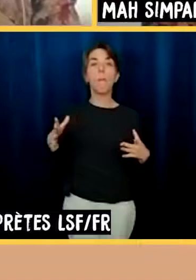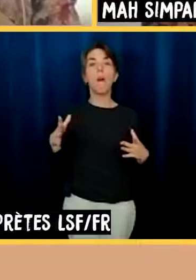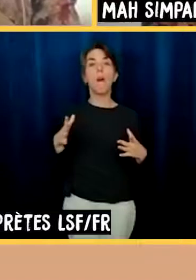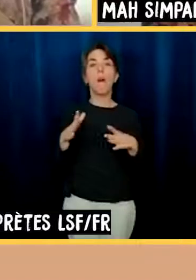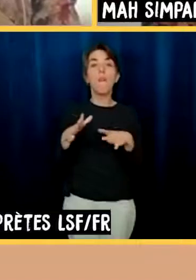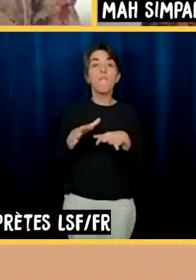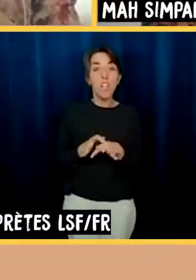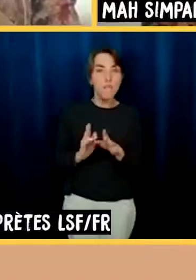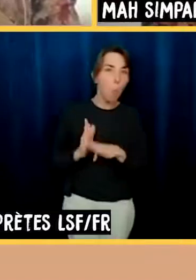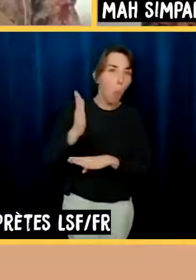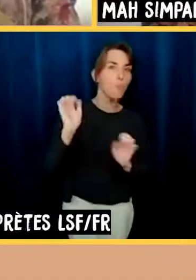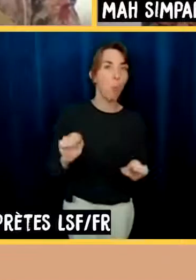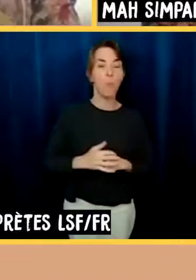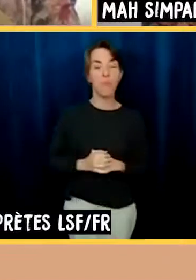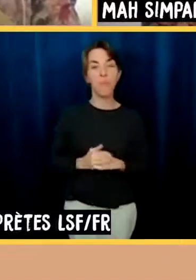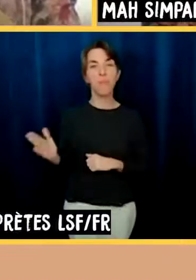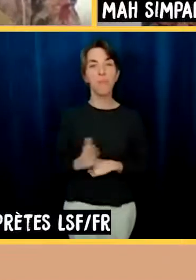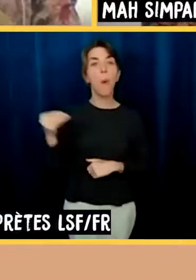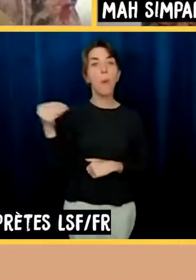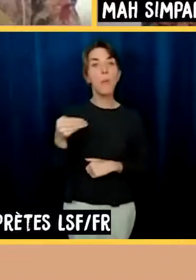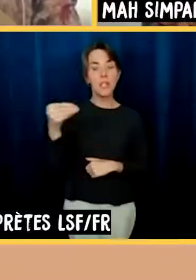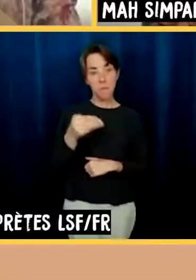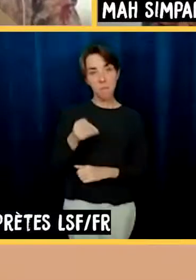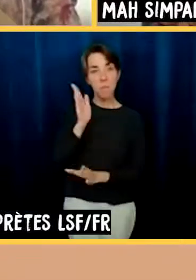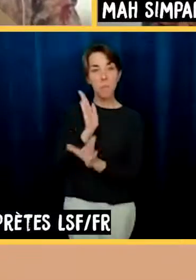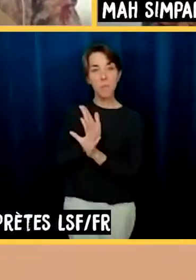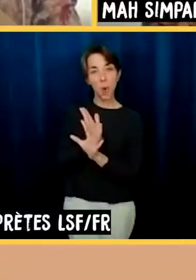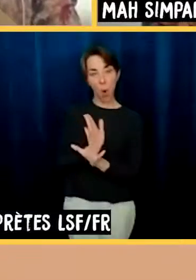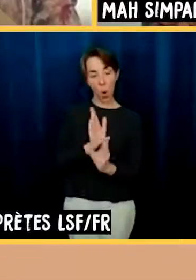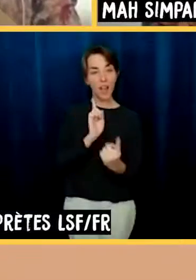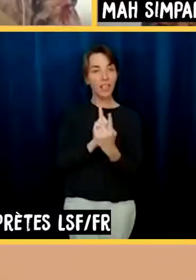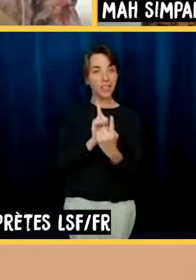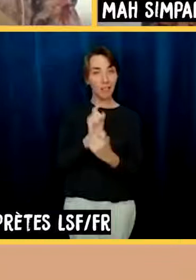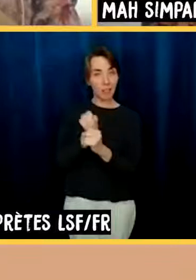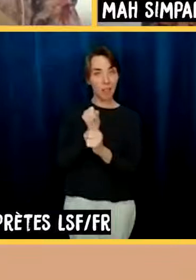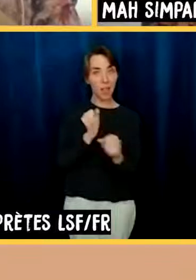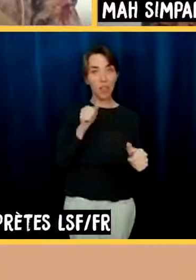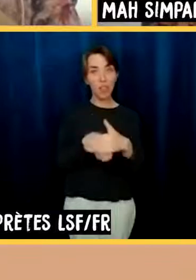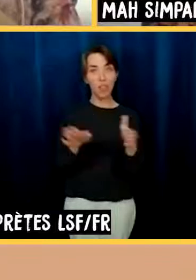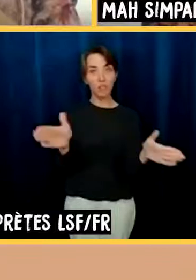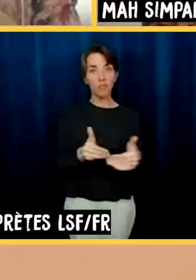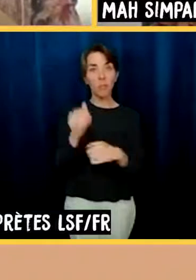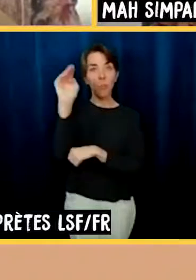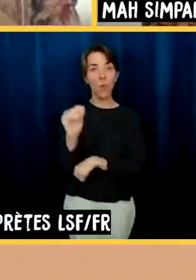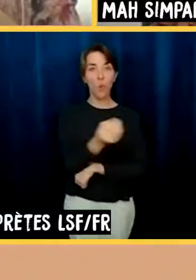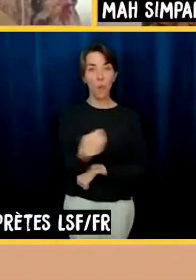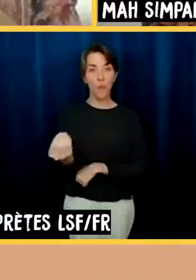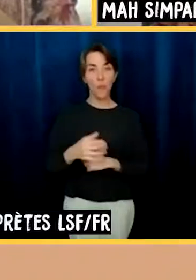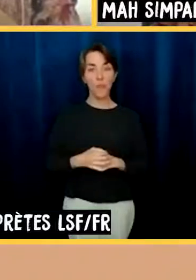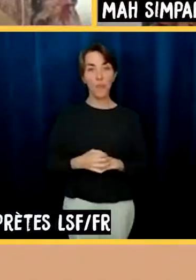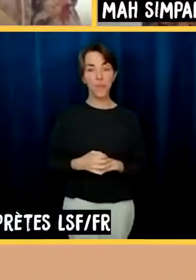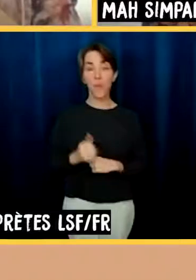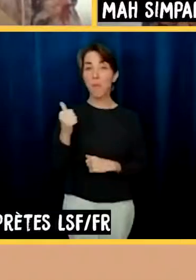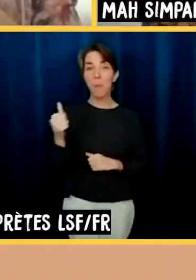Enfin, Massim Para, psychologue clinicienne, tu travailles entre autres dans le domaine de la protection de l'enfance. Tu